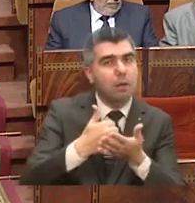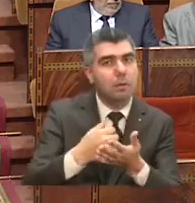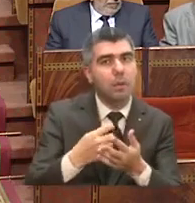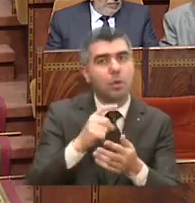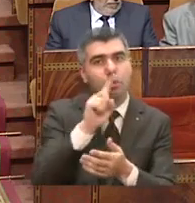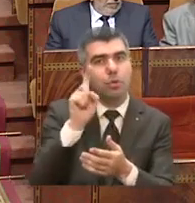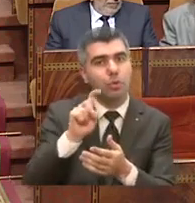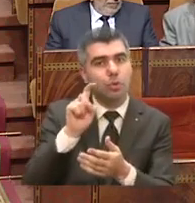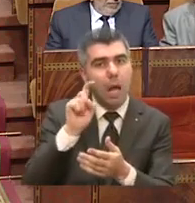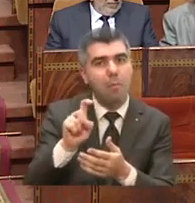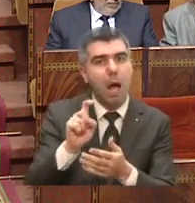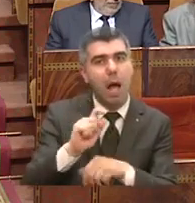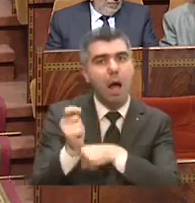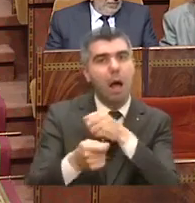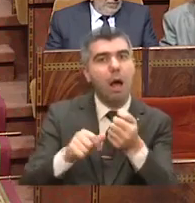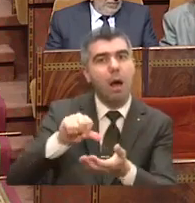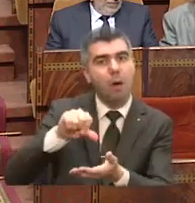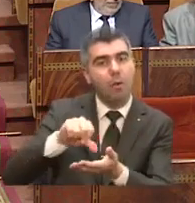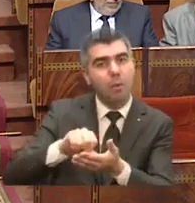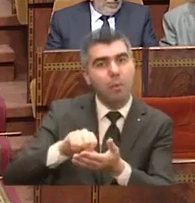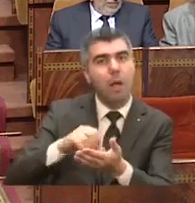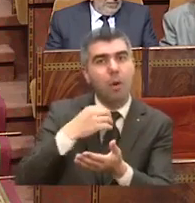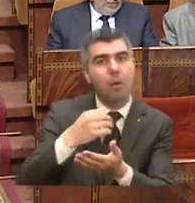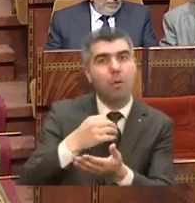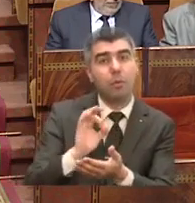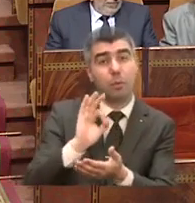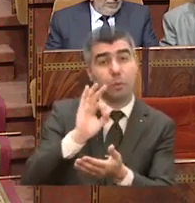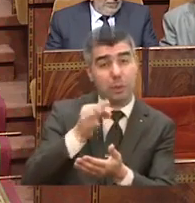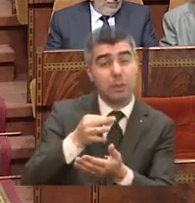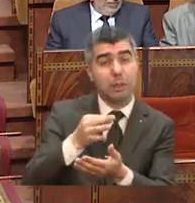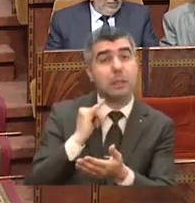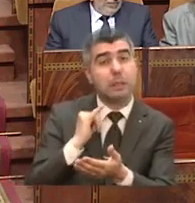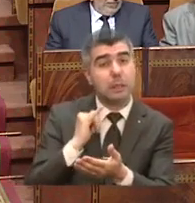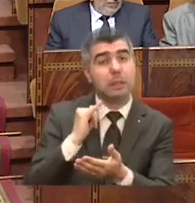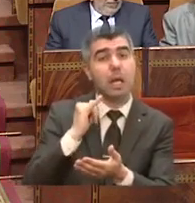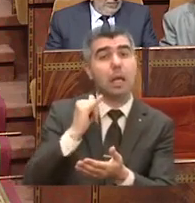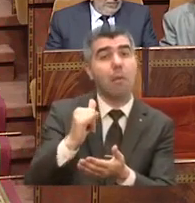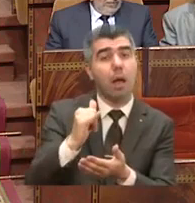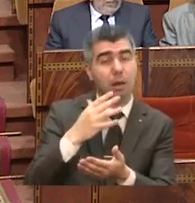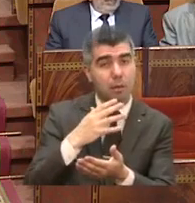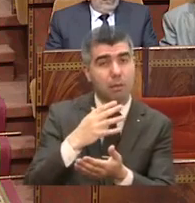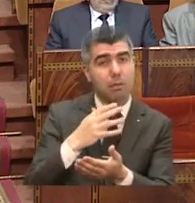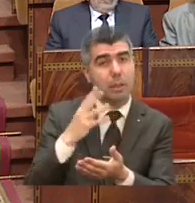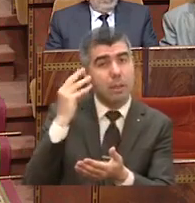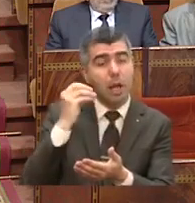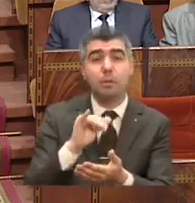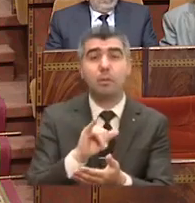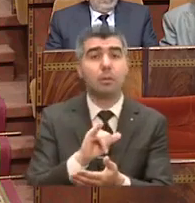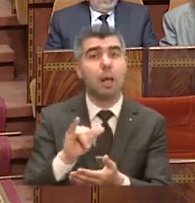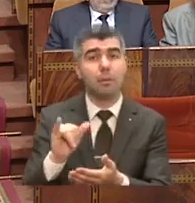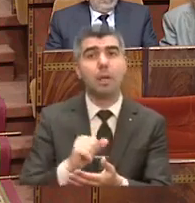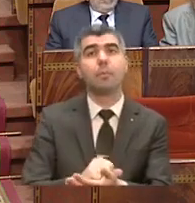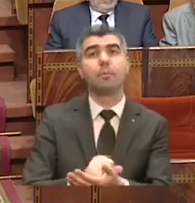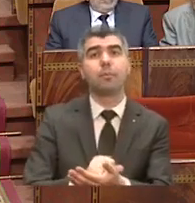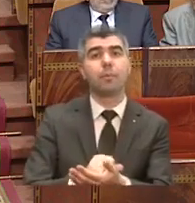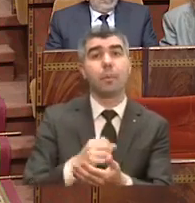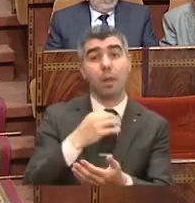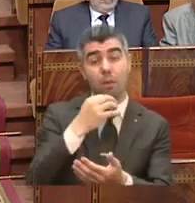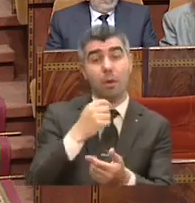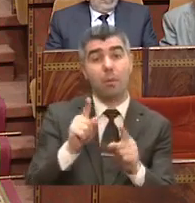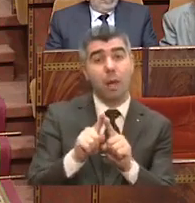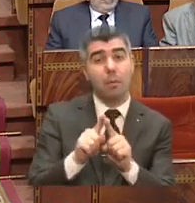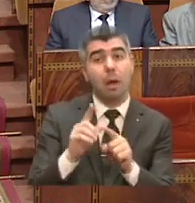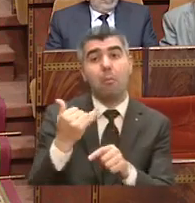الصالح للشرب والذي ما زال قيد الانتظار منذ إعطاء انطلاقته منذ 2010. لذا نطالب السيد الوزير بتفعيل المخطط الوطني